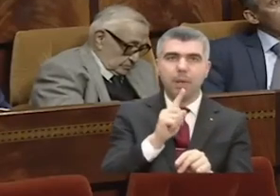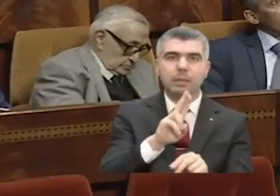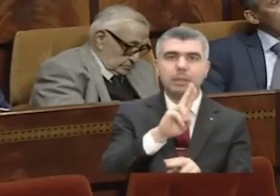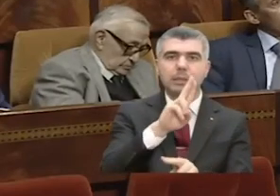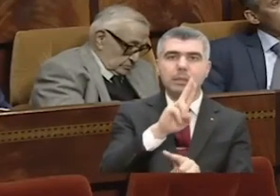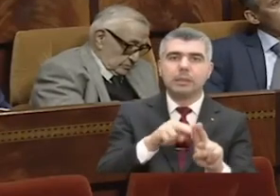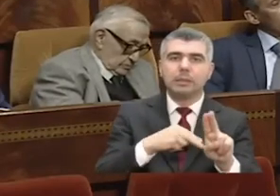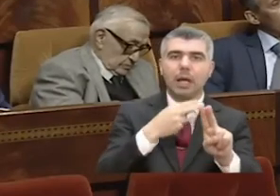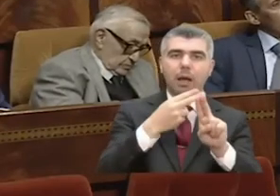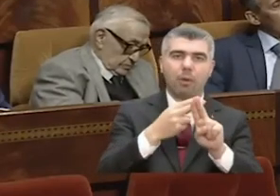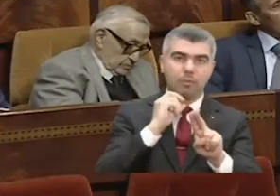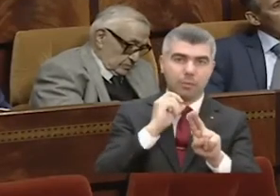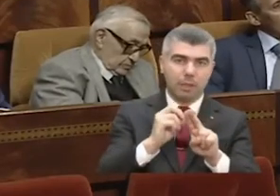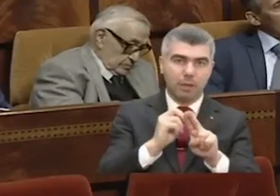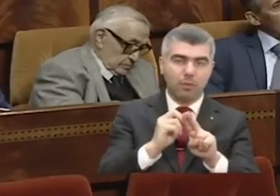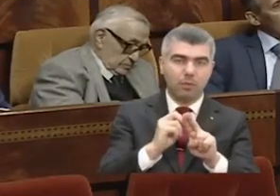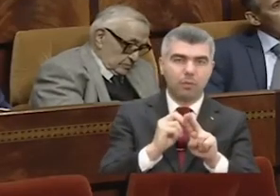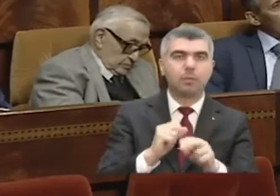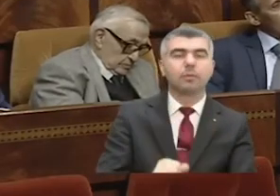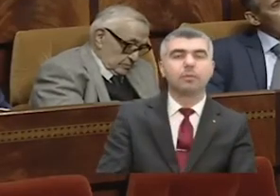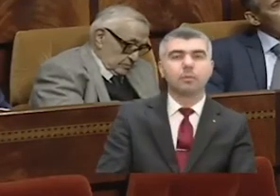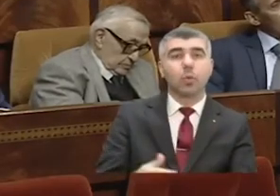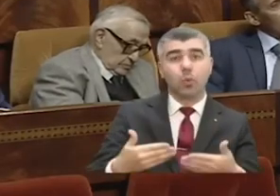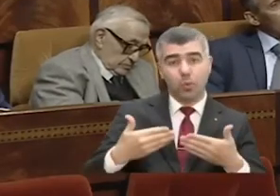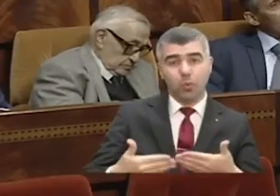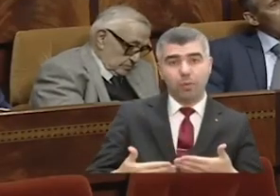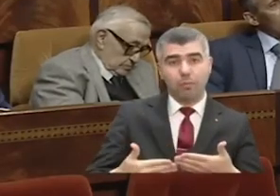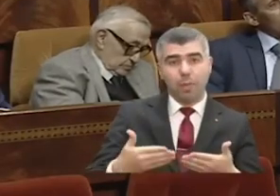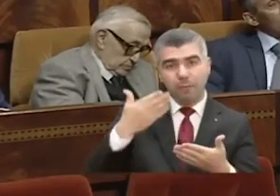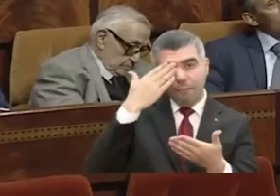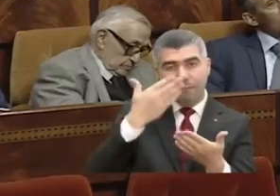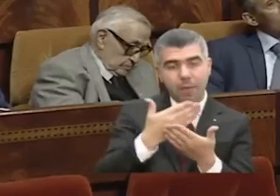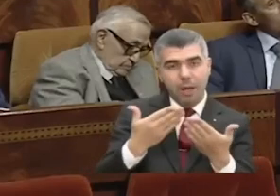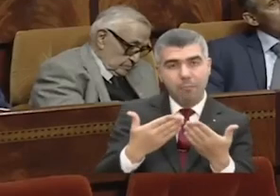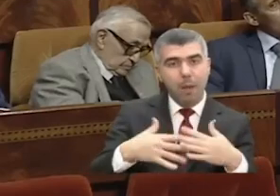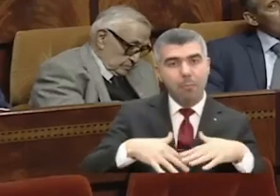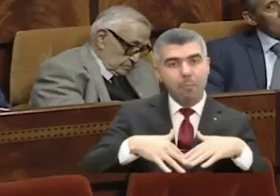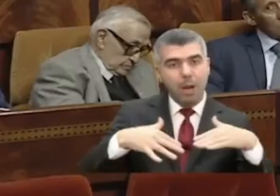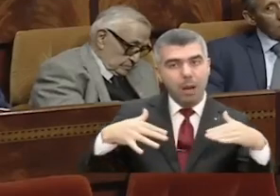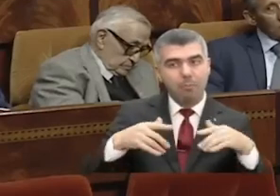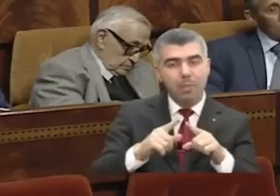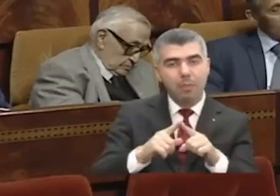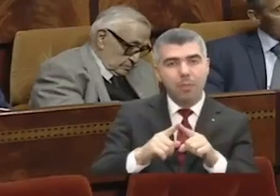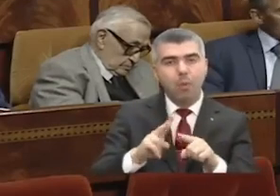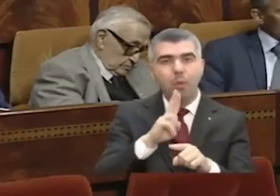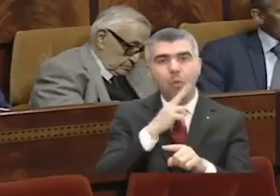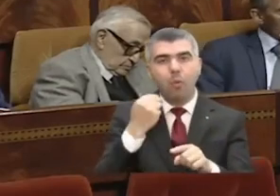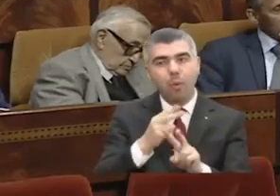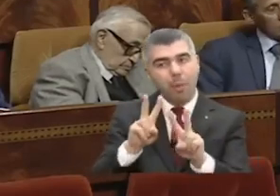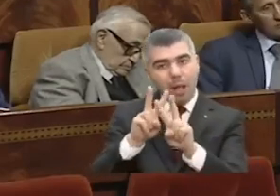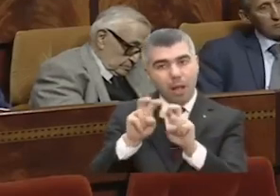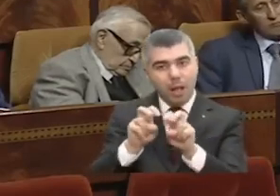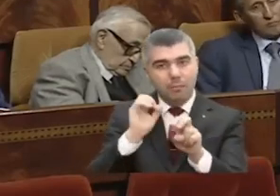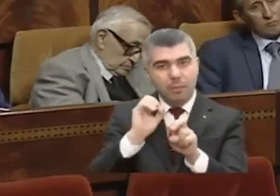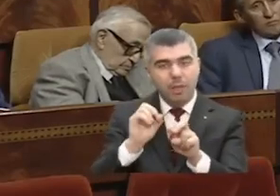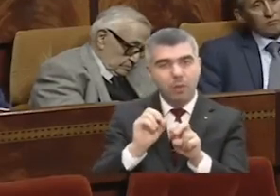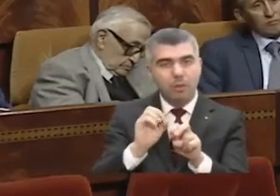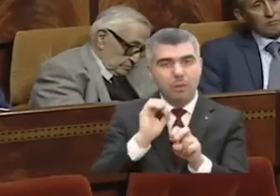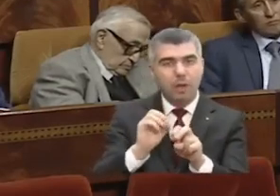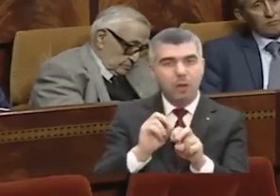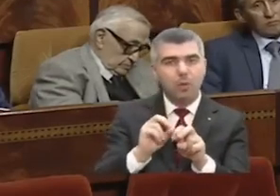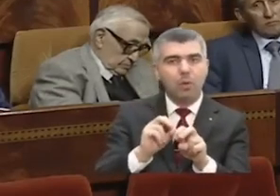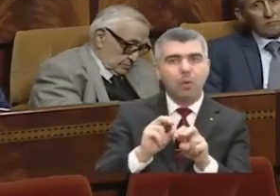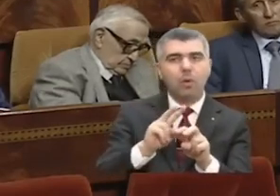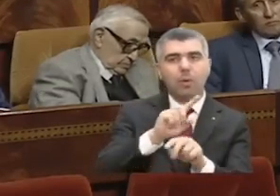رفضت التجاوب مع المطلب ديال الفريق. اليوم بغينا نفهموا واش هذا البرلمان اليوم ولا الحكومة اللي كتراقبوا، أو لا البرلمان الذي يراقب